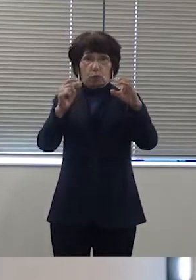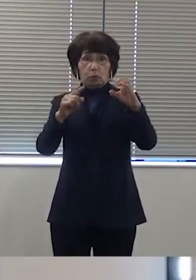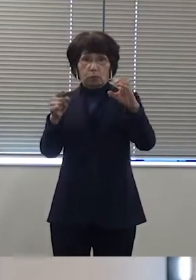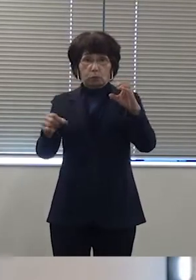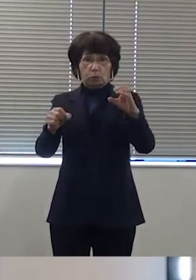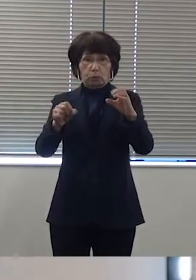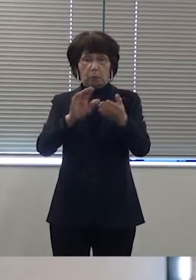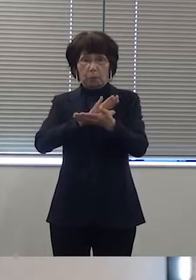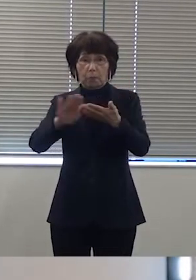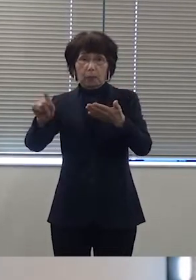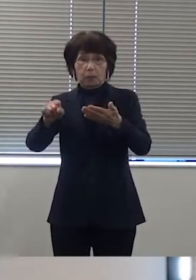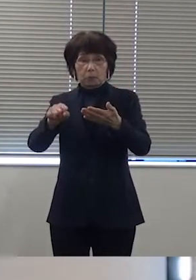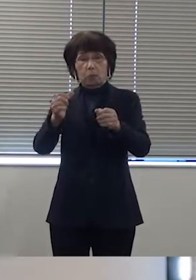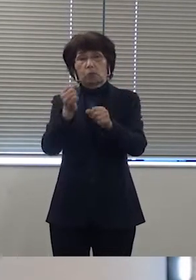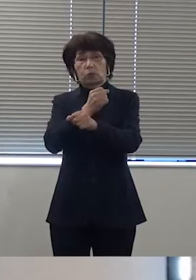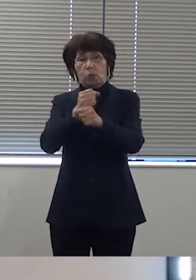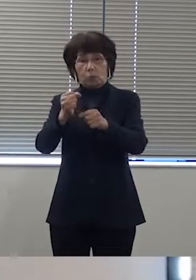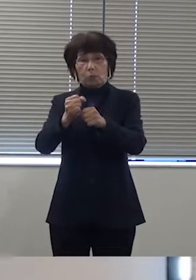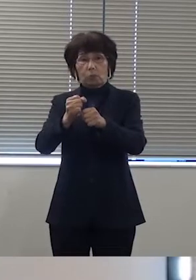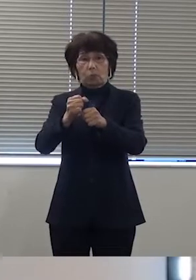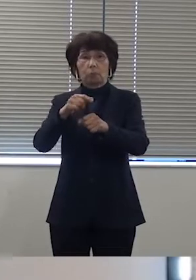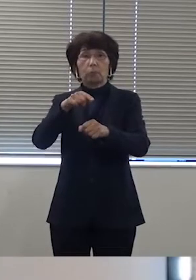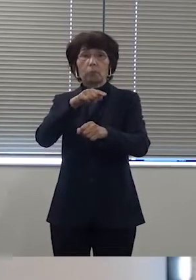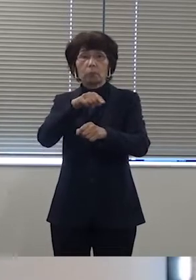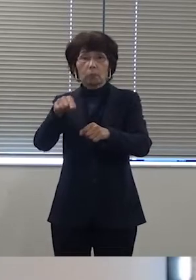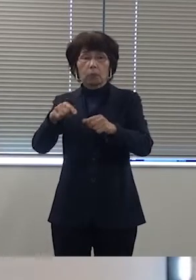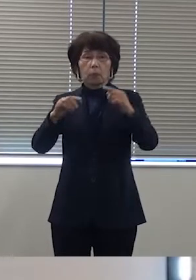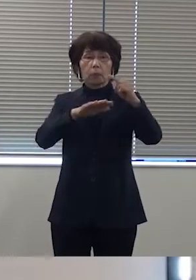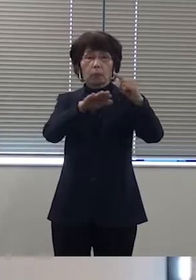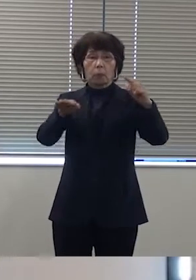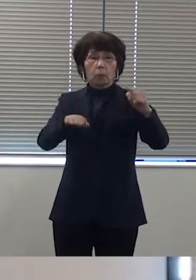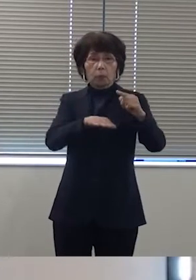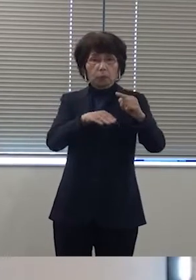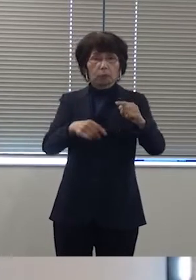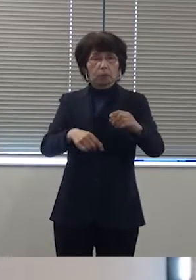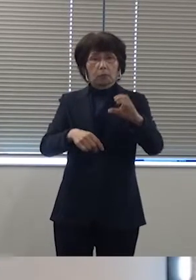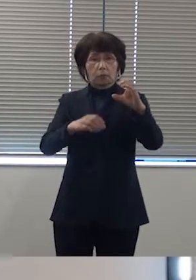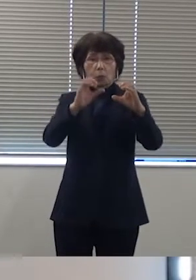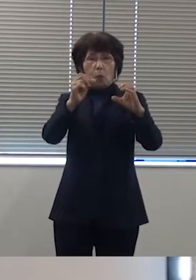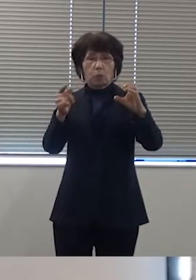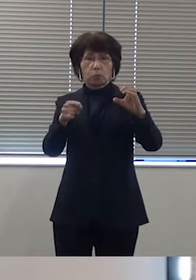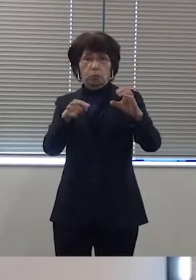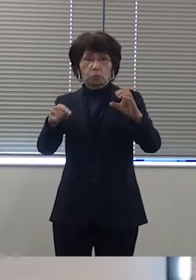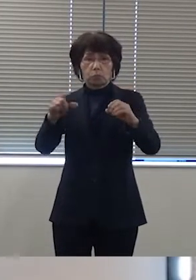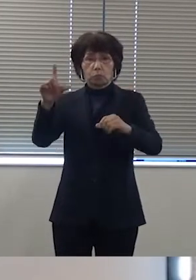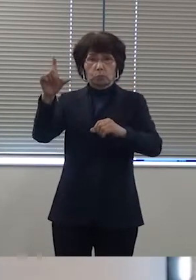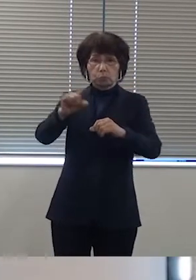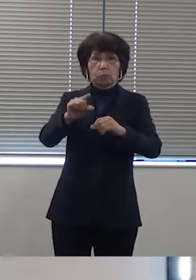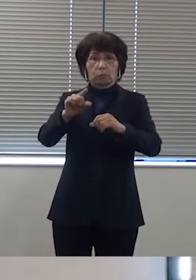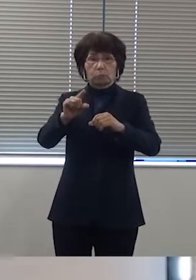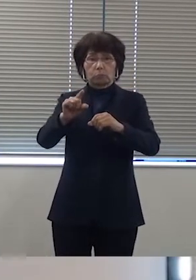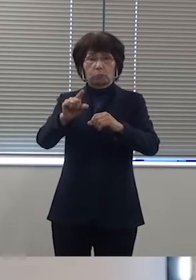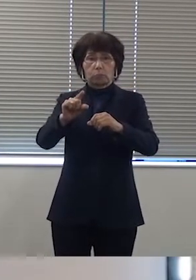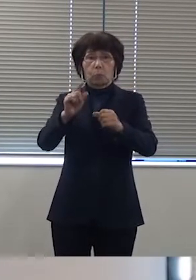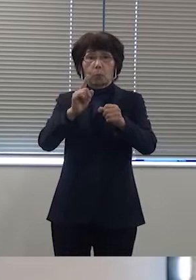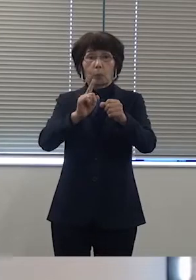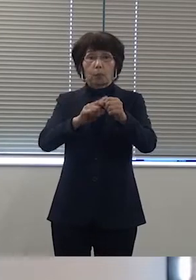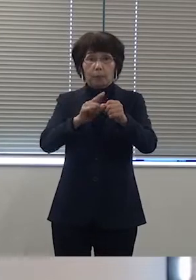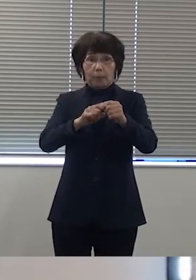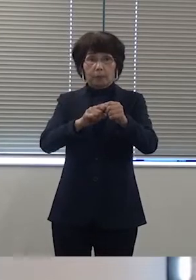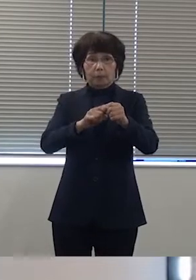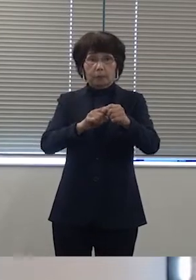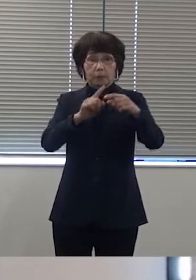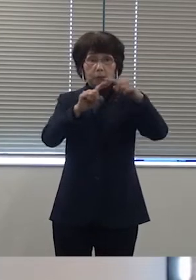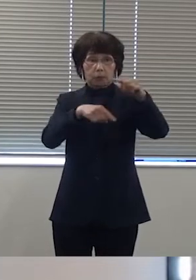公共施設における温室効果ガス排出量の削減に取り組むため、庁舎等、ここには学校とか保育